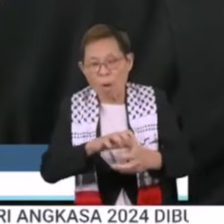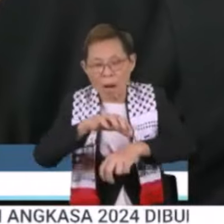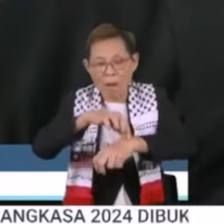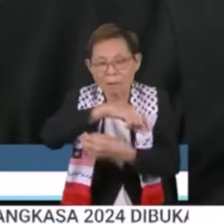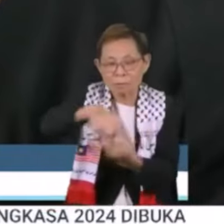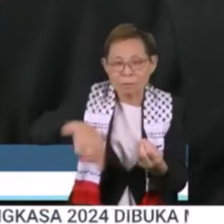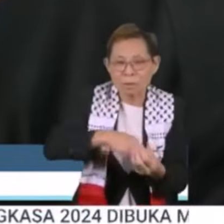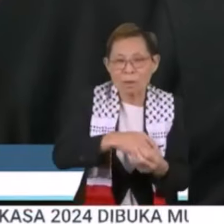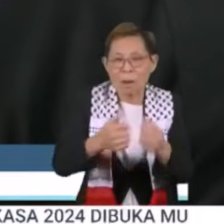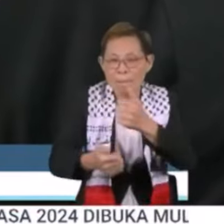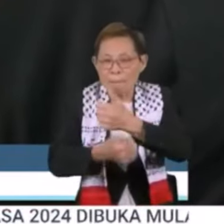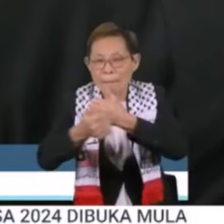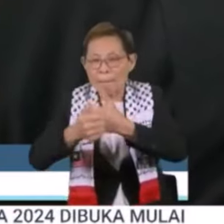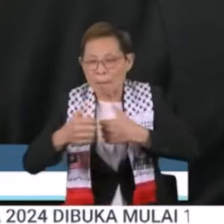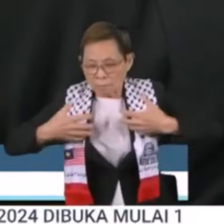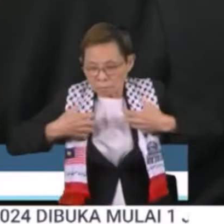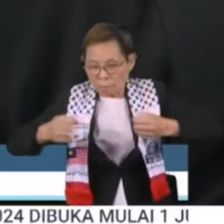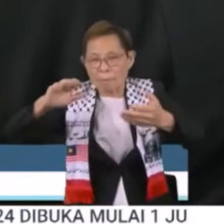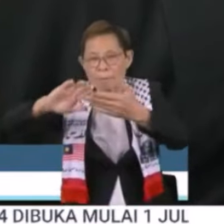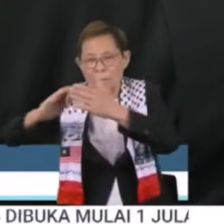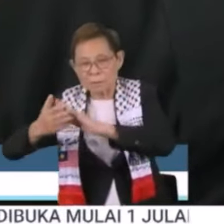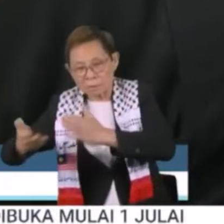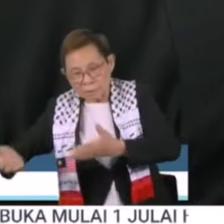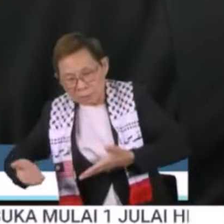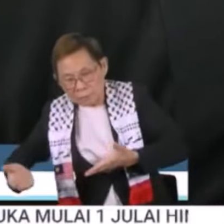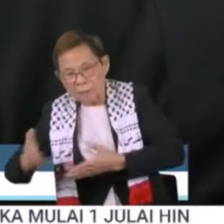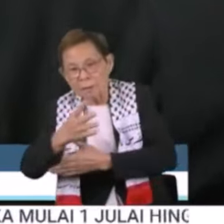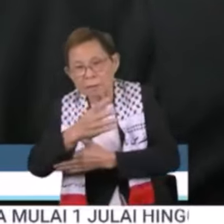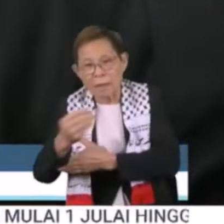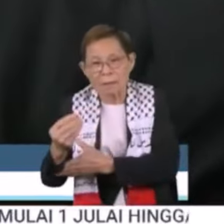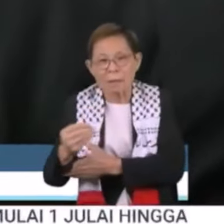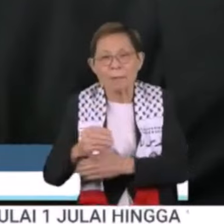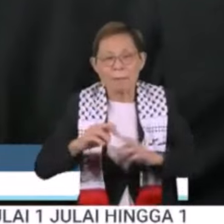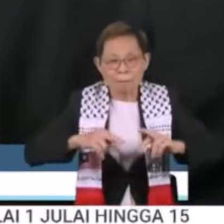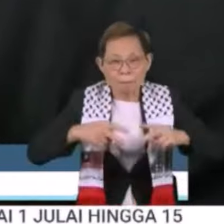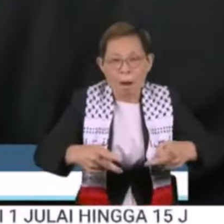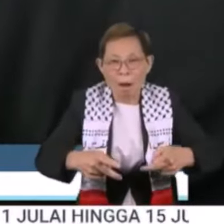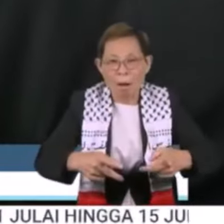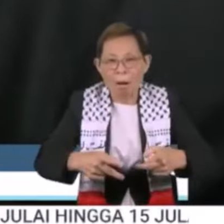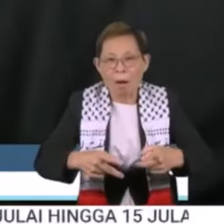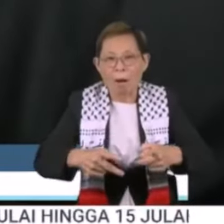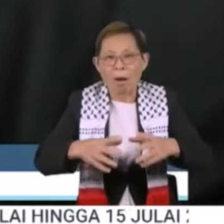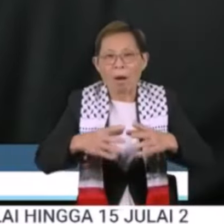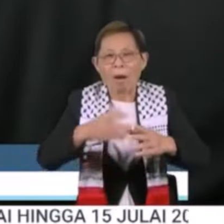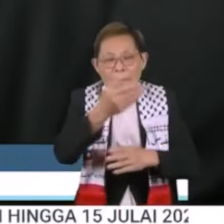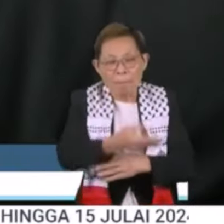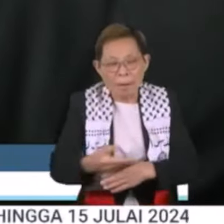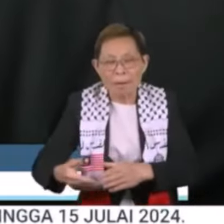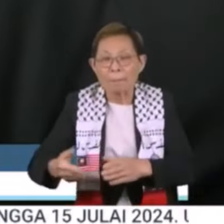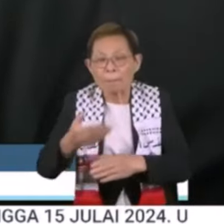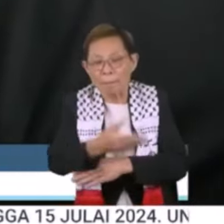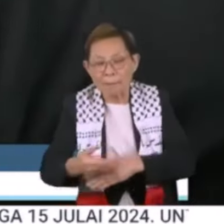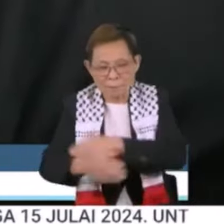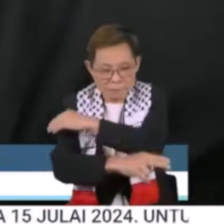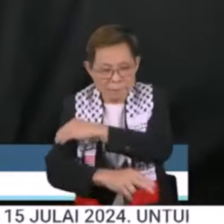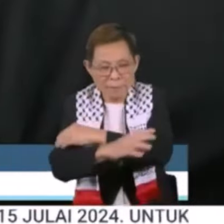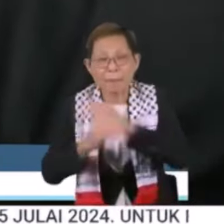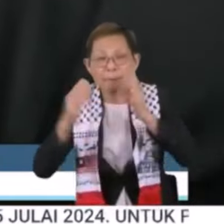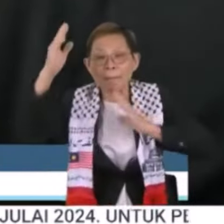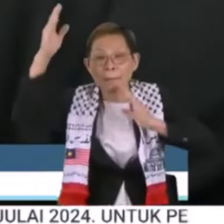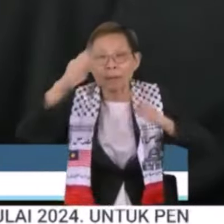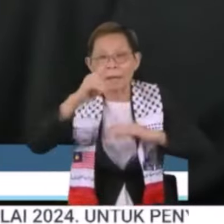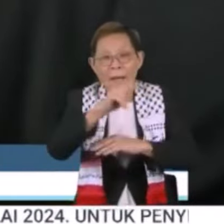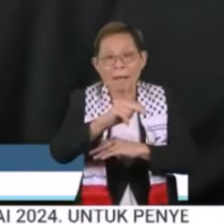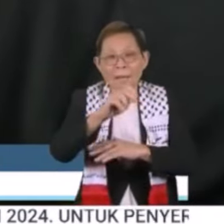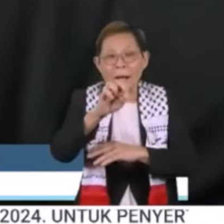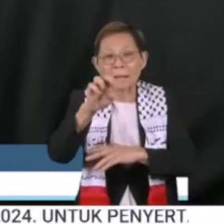alam sekitar, merisikokan kesihatan masyarakat setempat serta menyebabkan ketirisan hasil negeri dan negara.